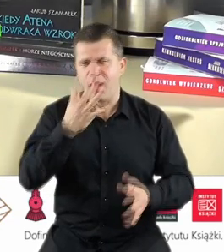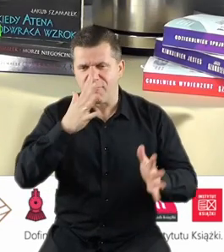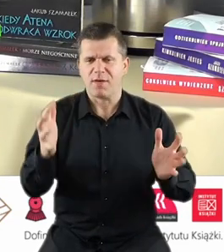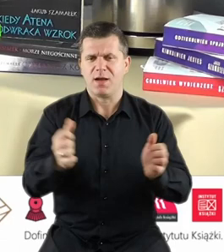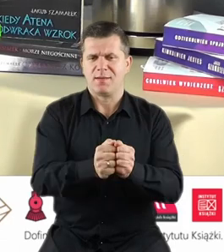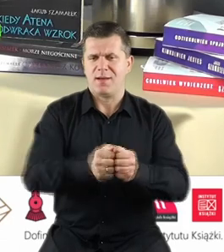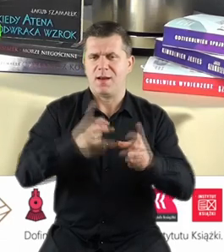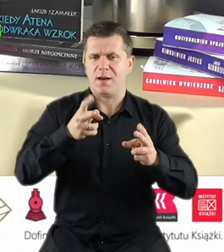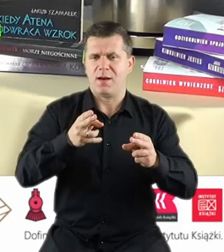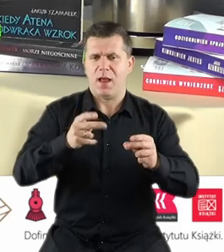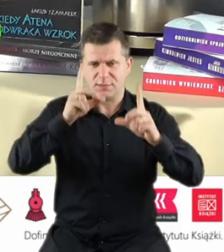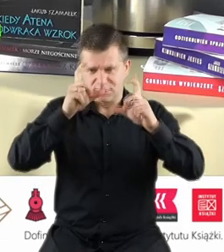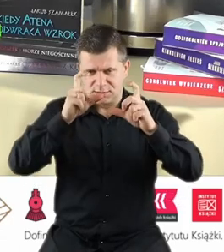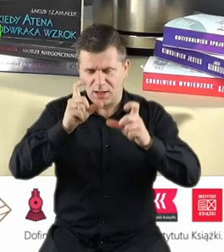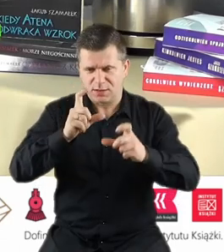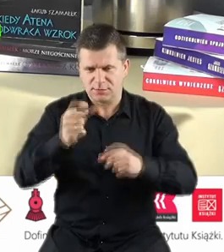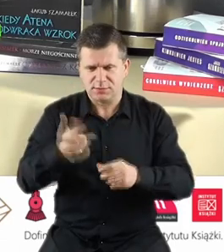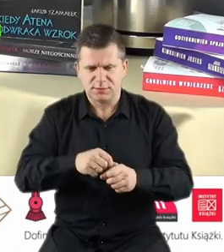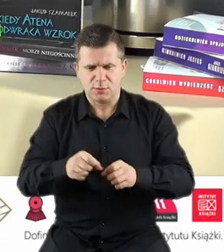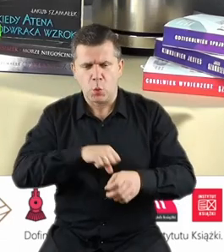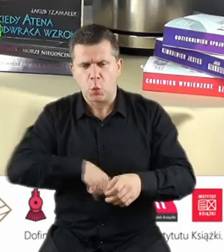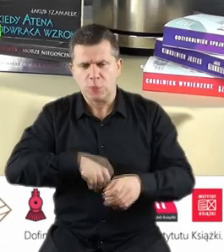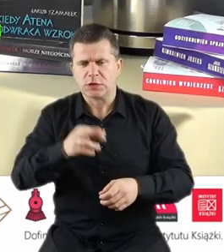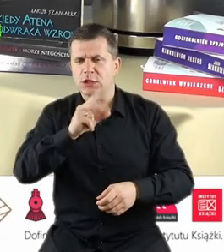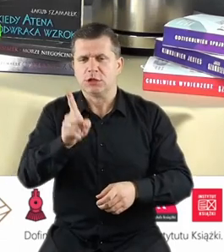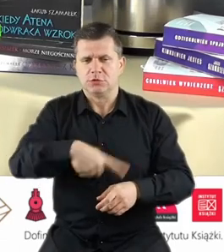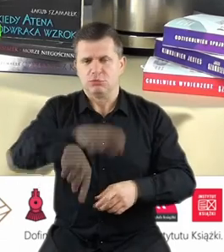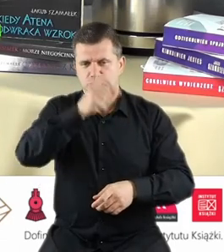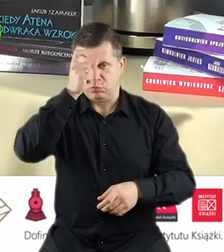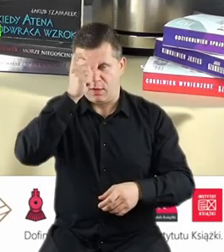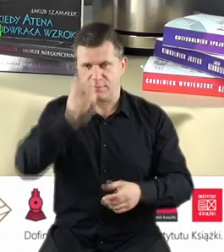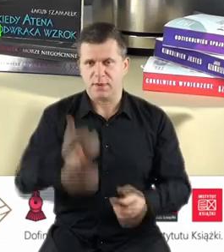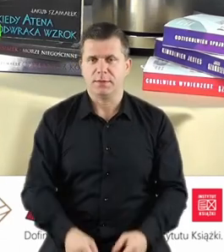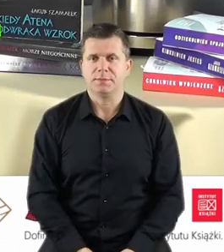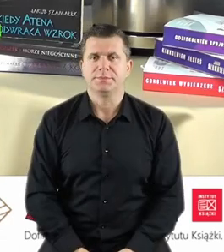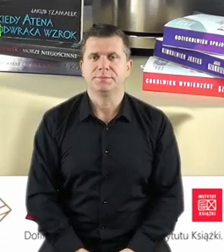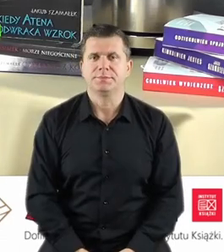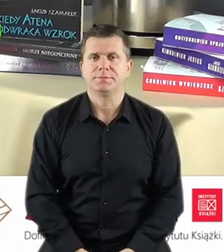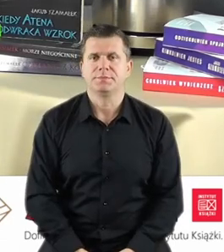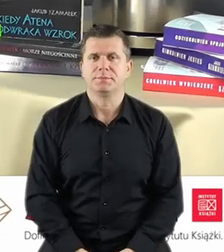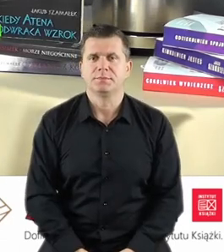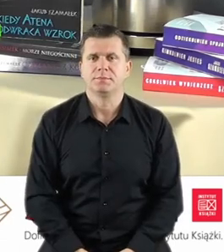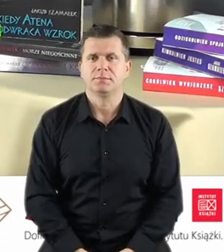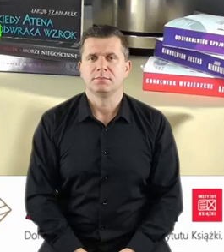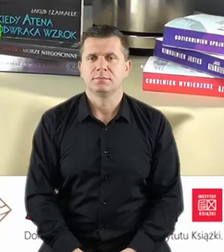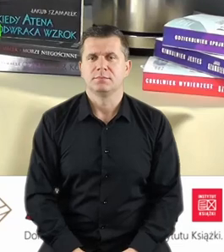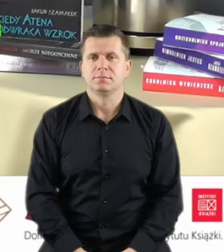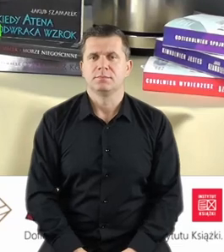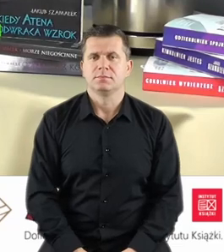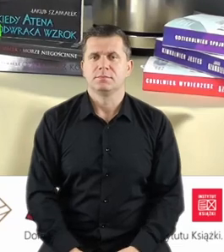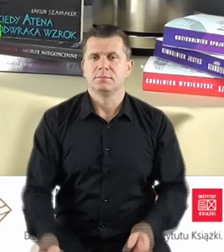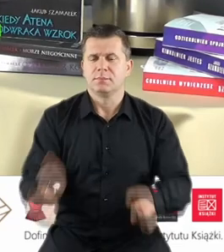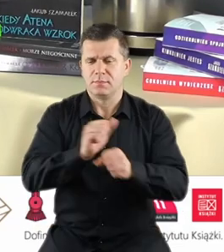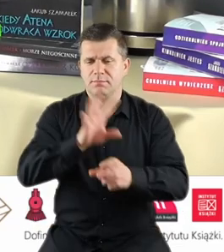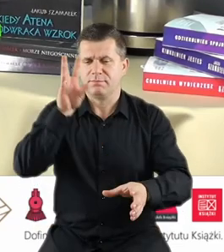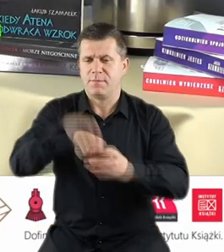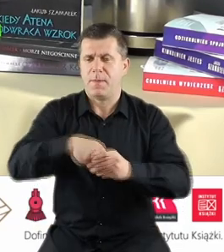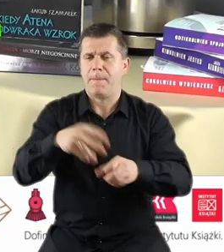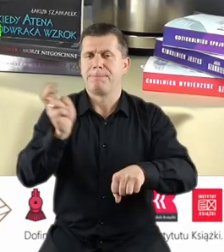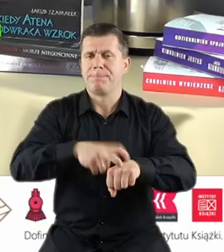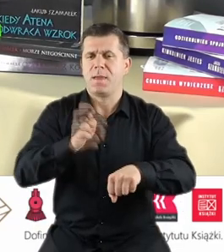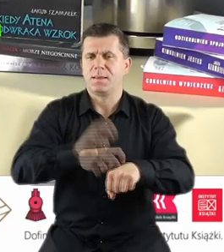raka na zdjęciach radiologicznych niż radiologowie przeszkoleni. I jest ileś tam jakby w